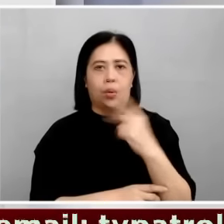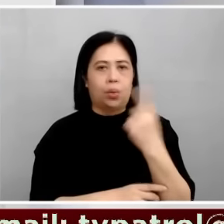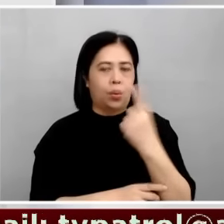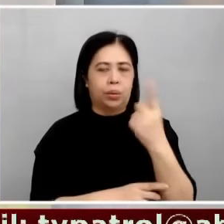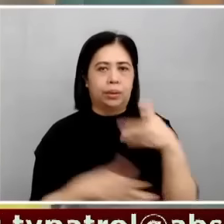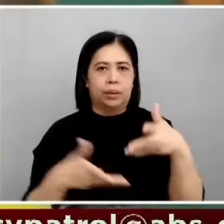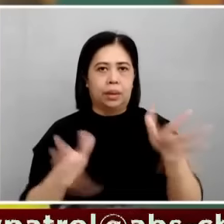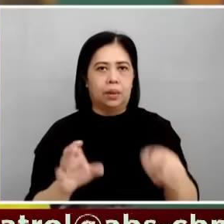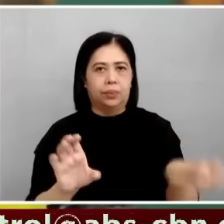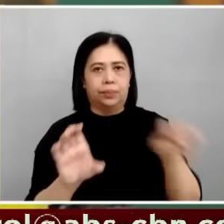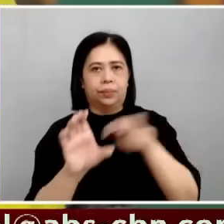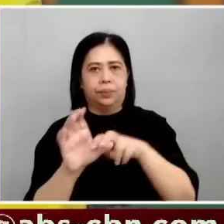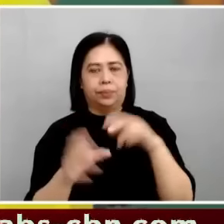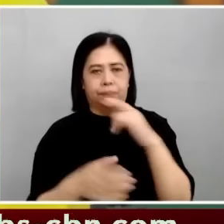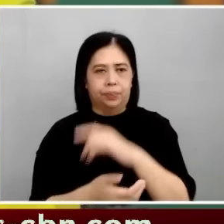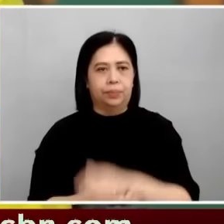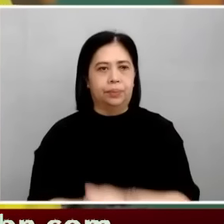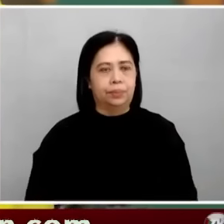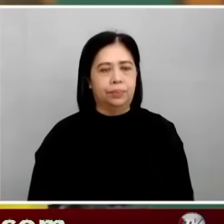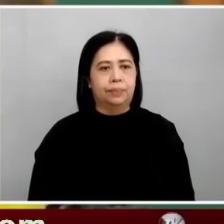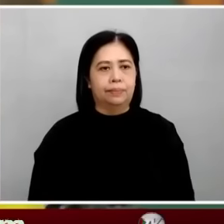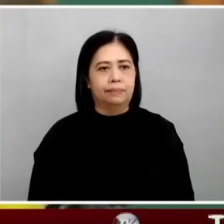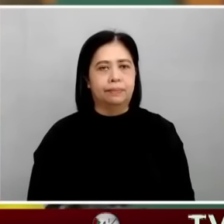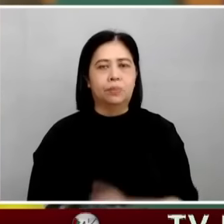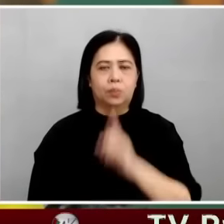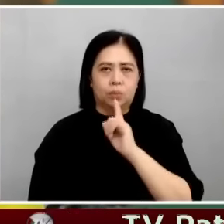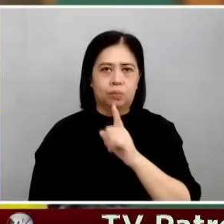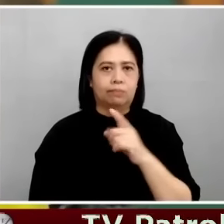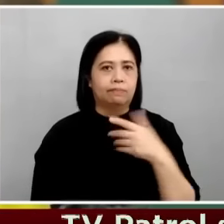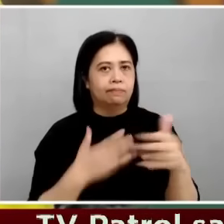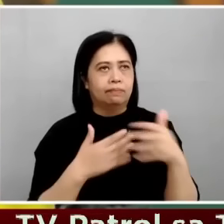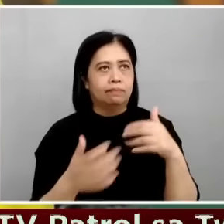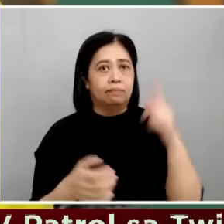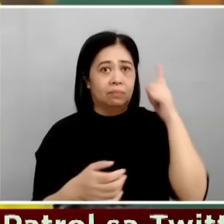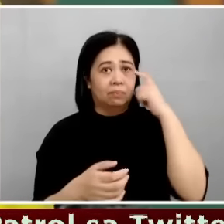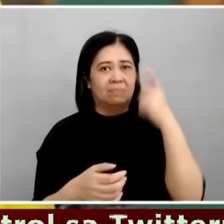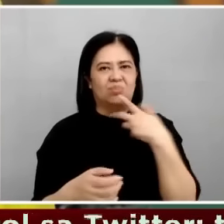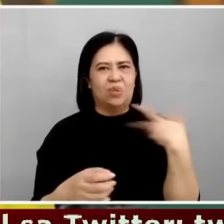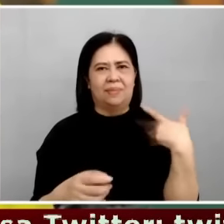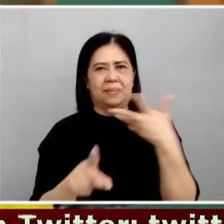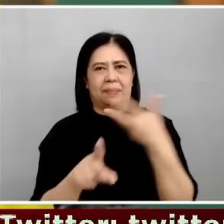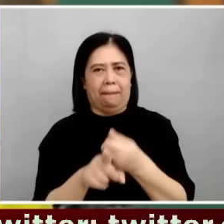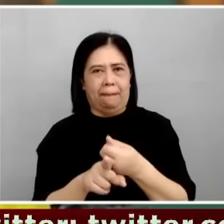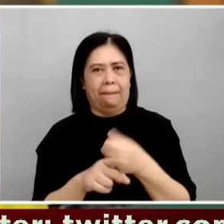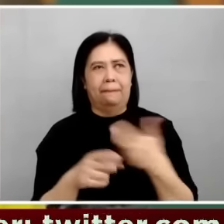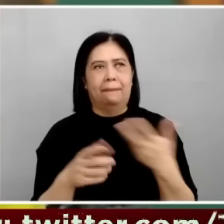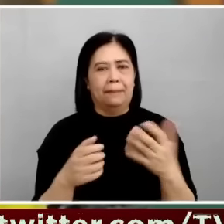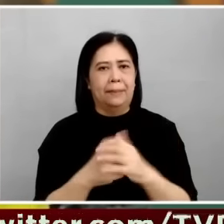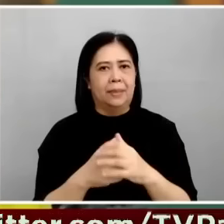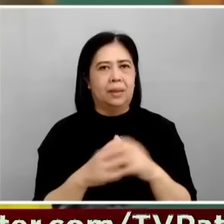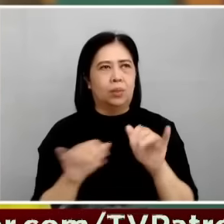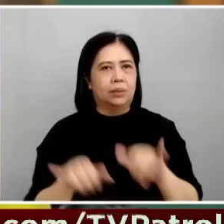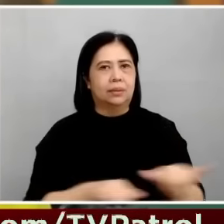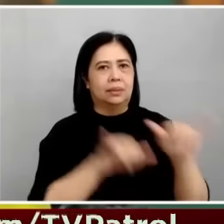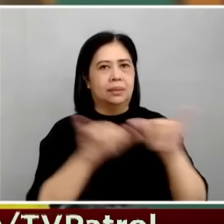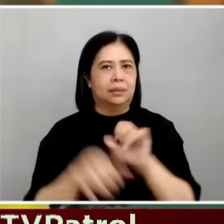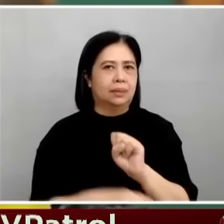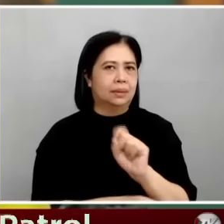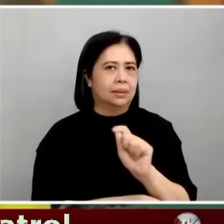sumakay. Talagang pong may impact. Whatever the government will be imposing in terms of standards, restrictions,